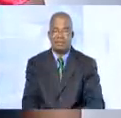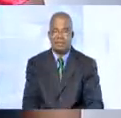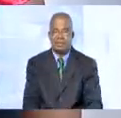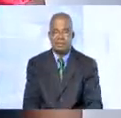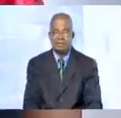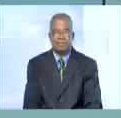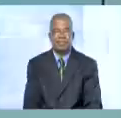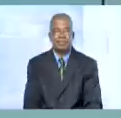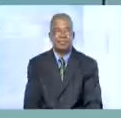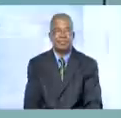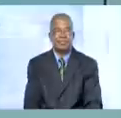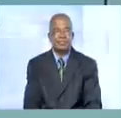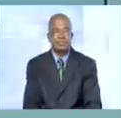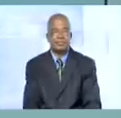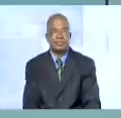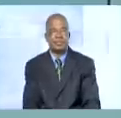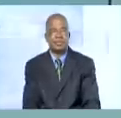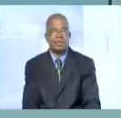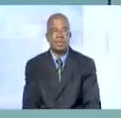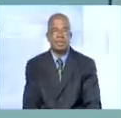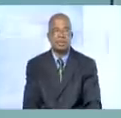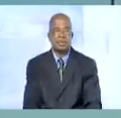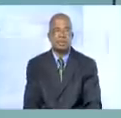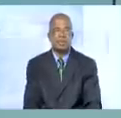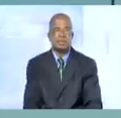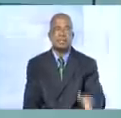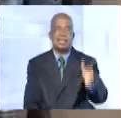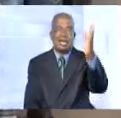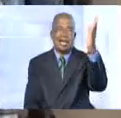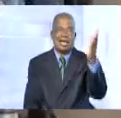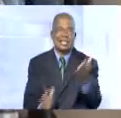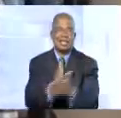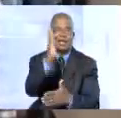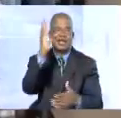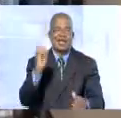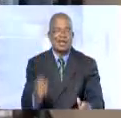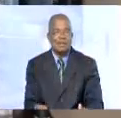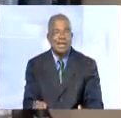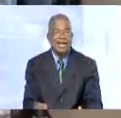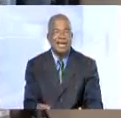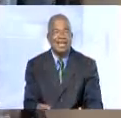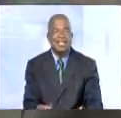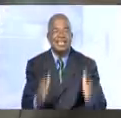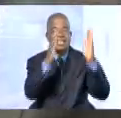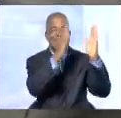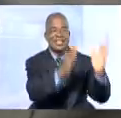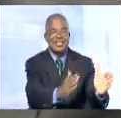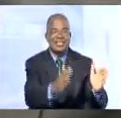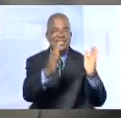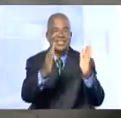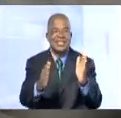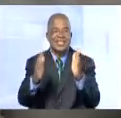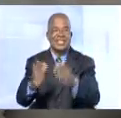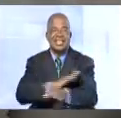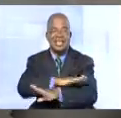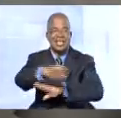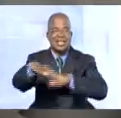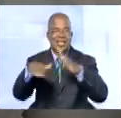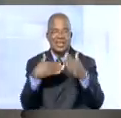lui-même. Bonne nouvelle pour le football ivoirien. Le stade Félix Houphouët-Boigny